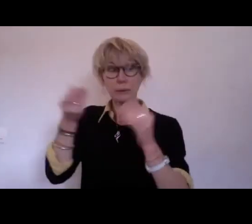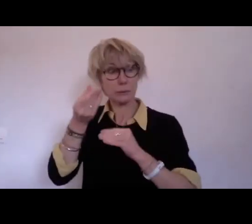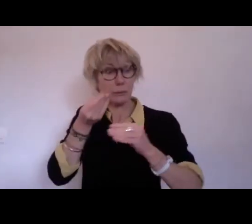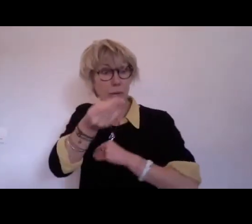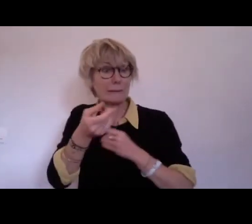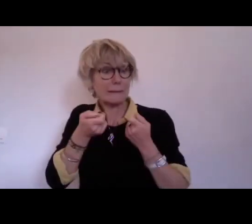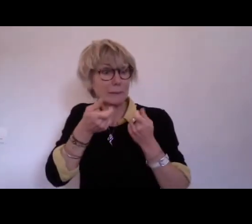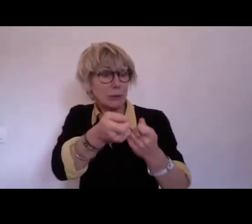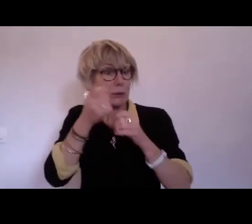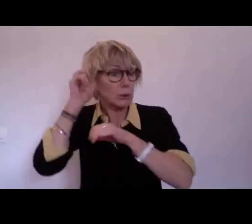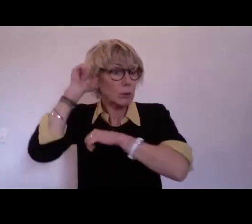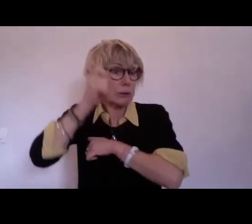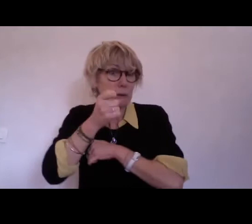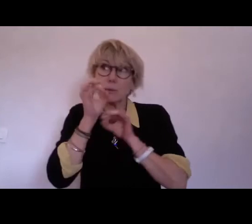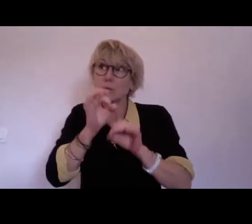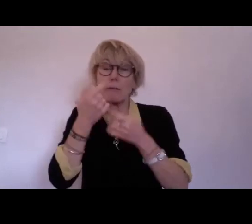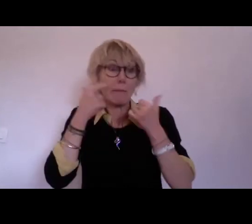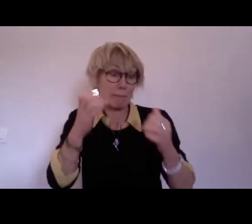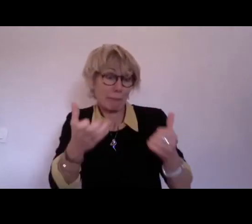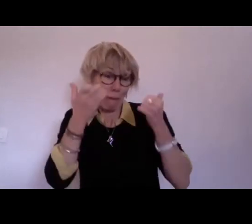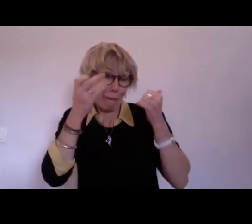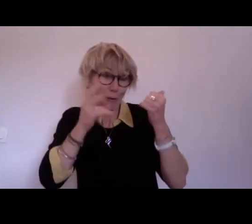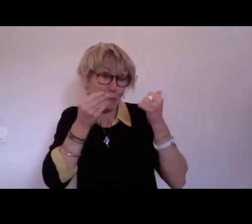est évident pour cette population-là.